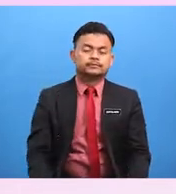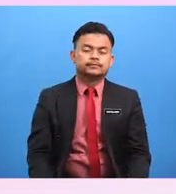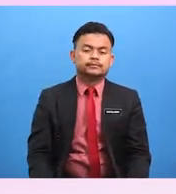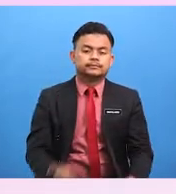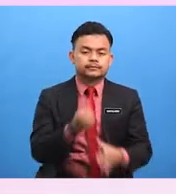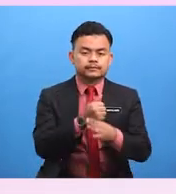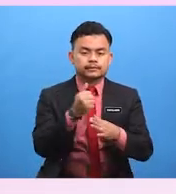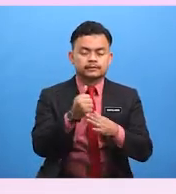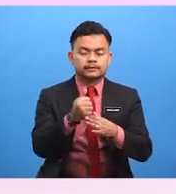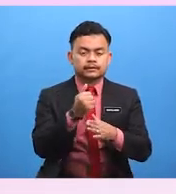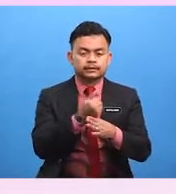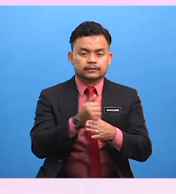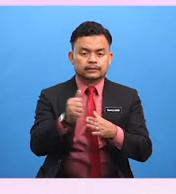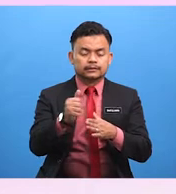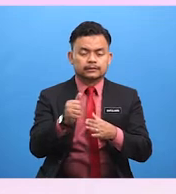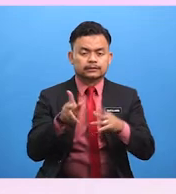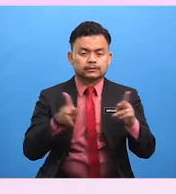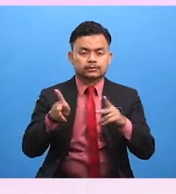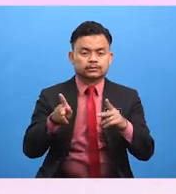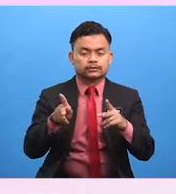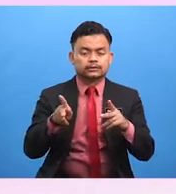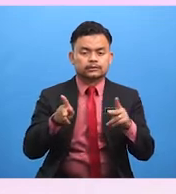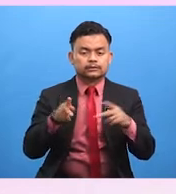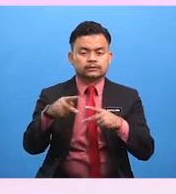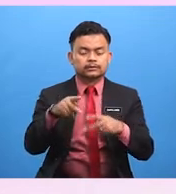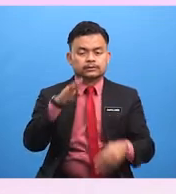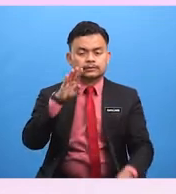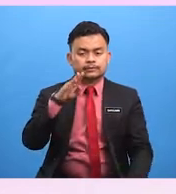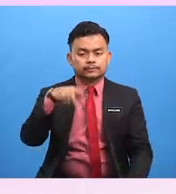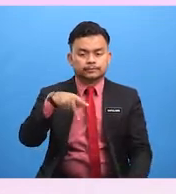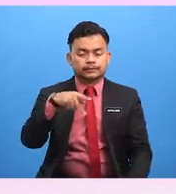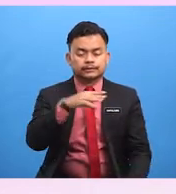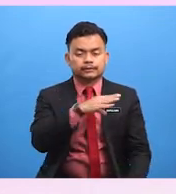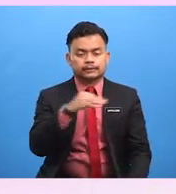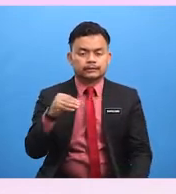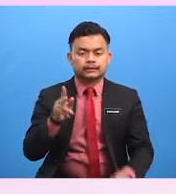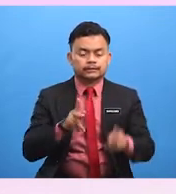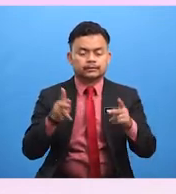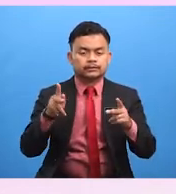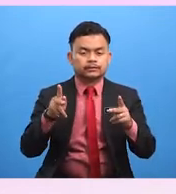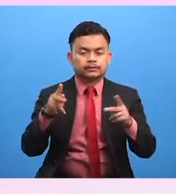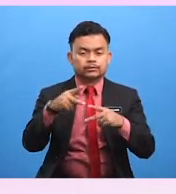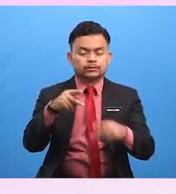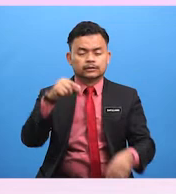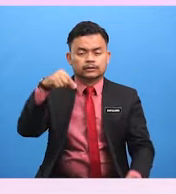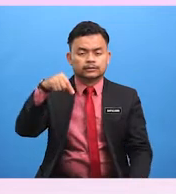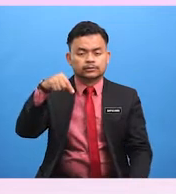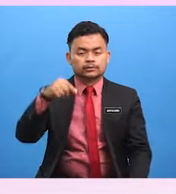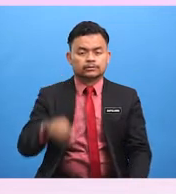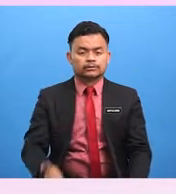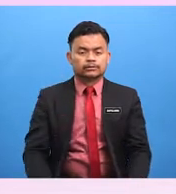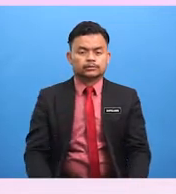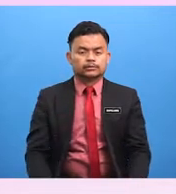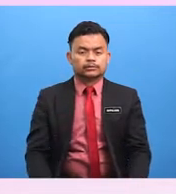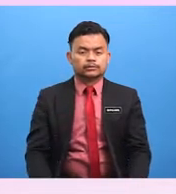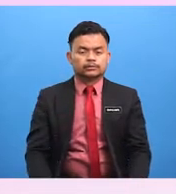Antara kotak P dan kotak Q, kotak P lebih sesuai digunakan untuk menyimpan